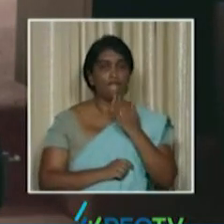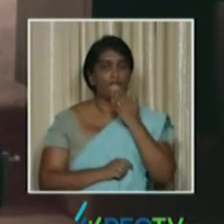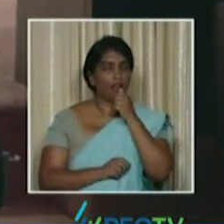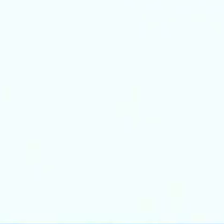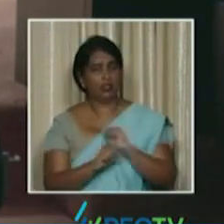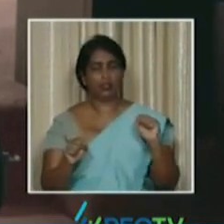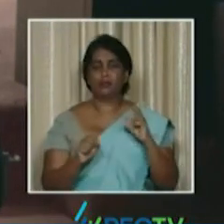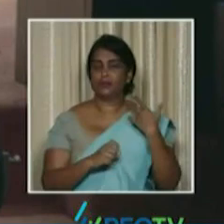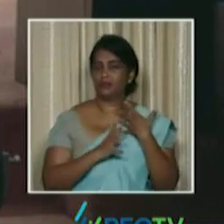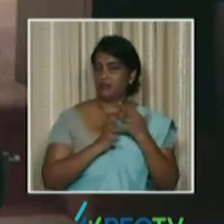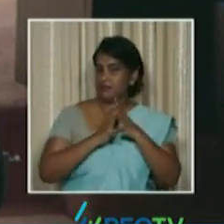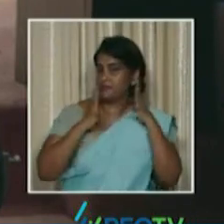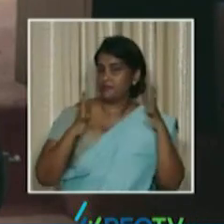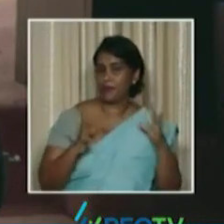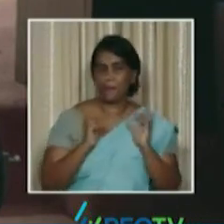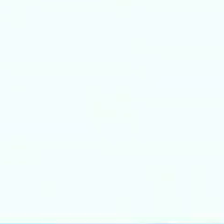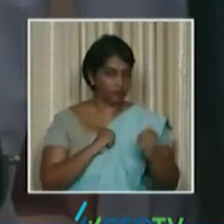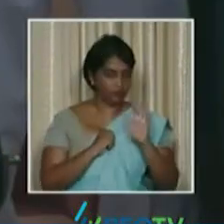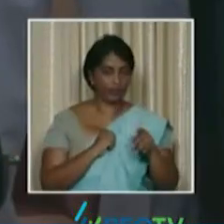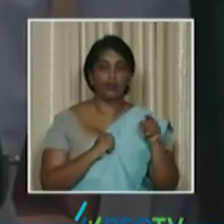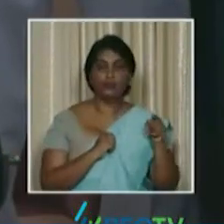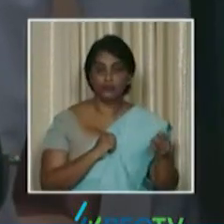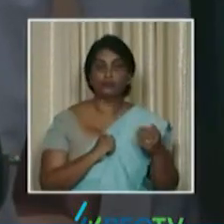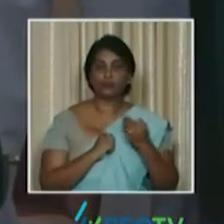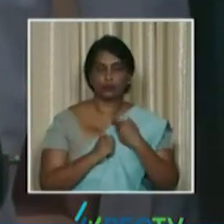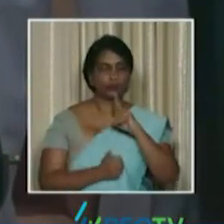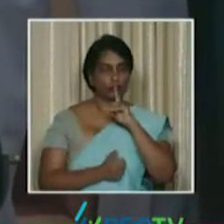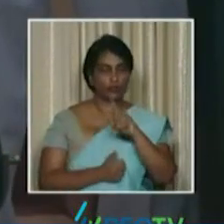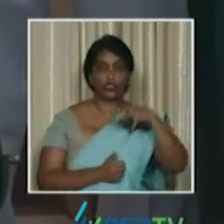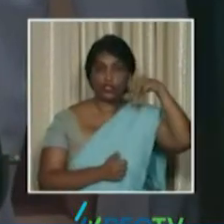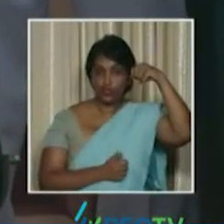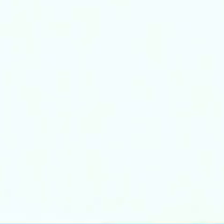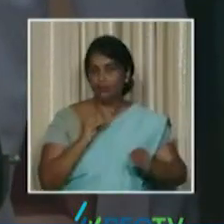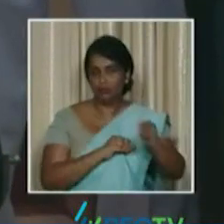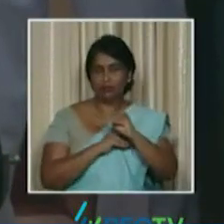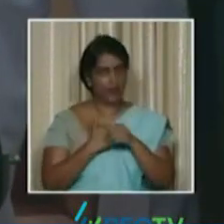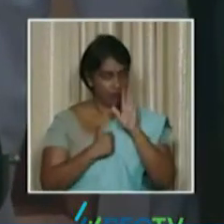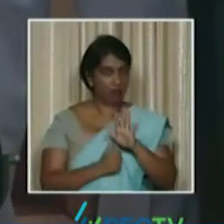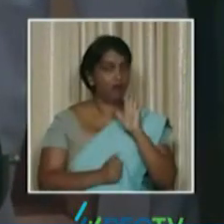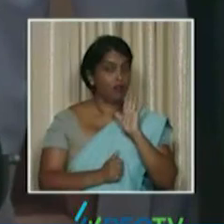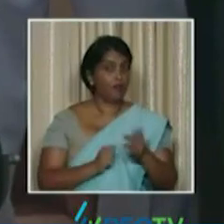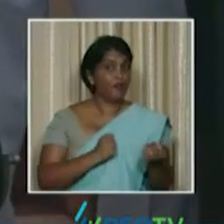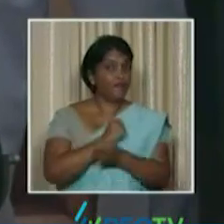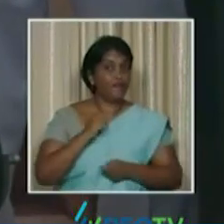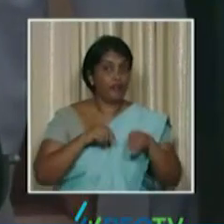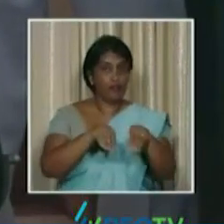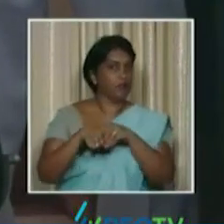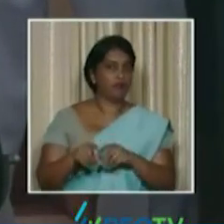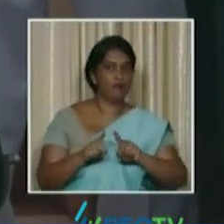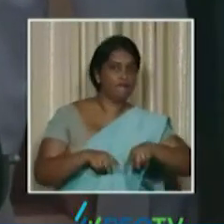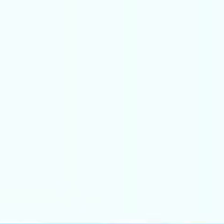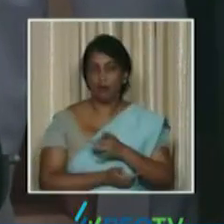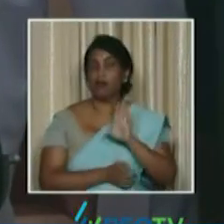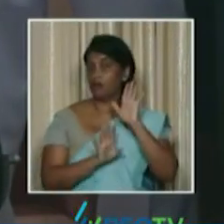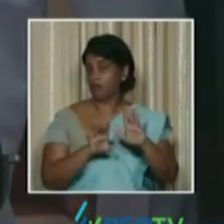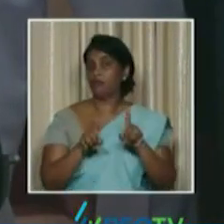නැතිකමෙන් විශාල ප්‍රශ්නයකට මුහුණ දී තිබෙනවා මම කියන්නේ විදුලියට විකල්ප තියෙනවා නමුත් ගොවිතැන්ට විකල්පයක් නැහැ ජලය